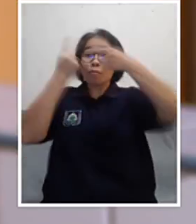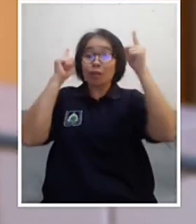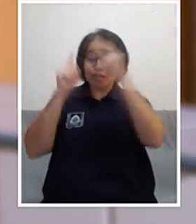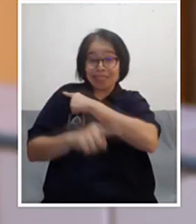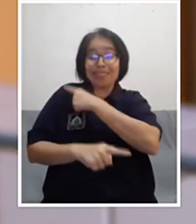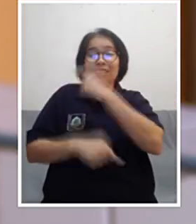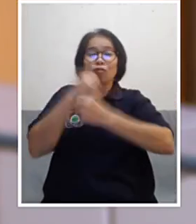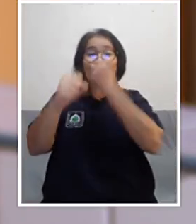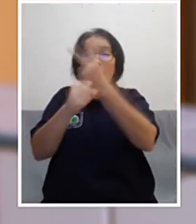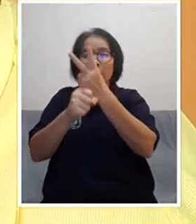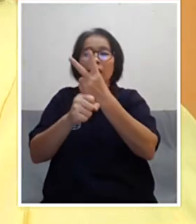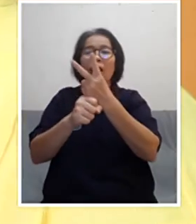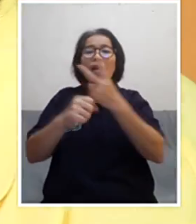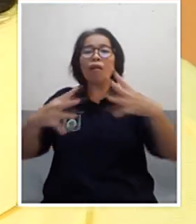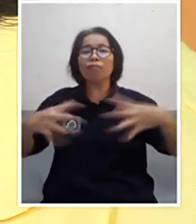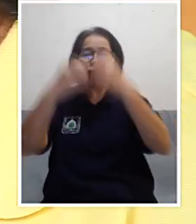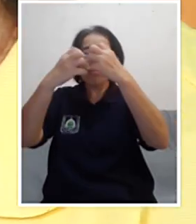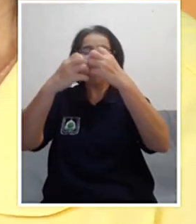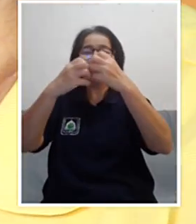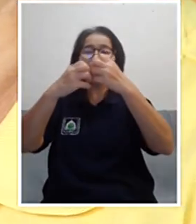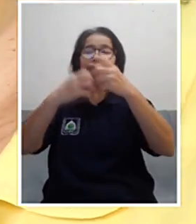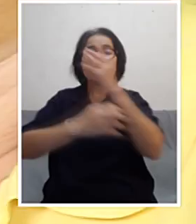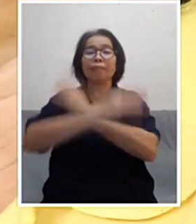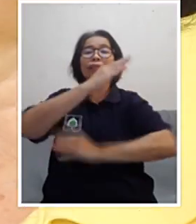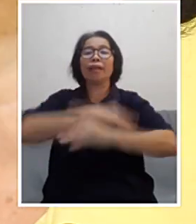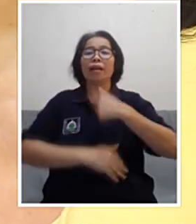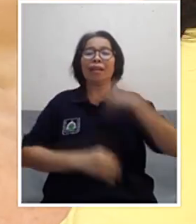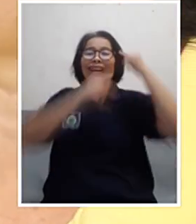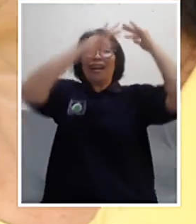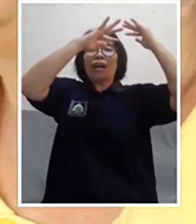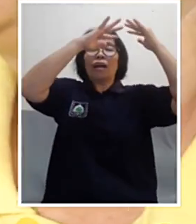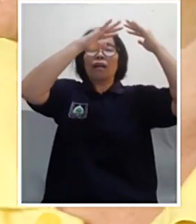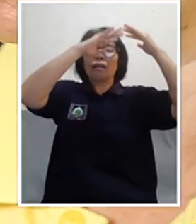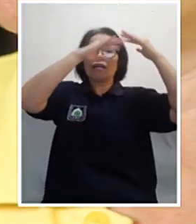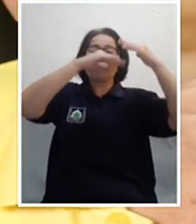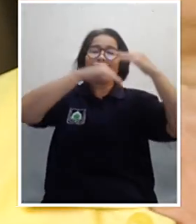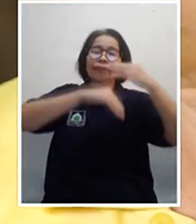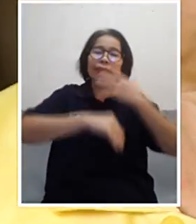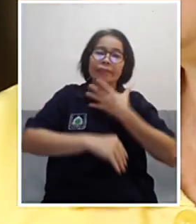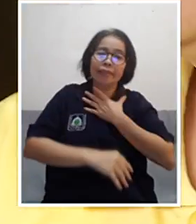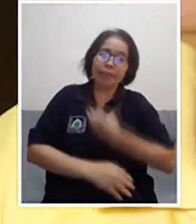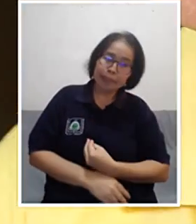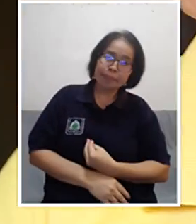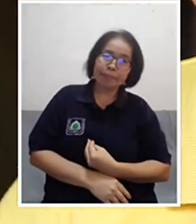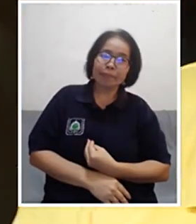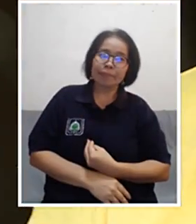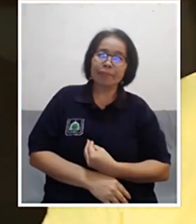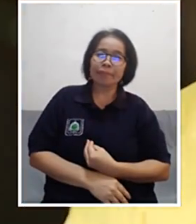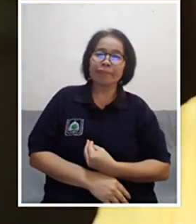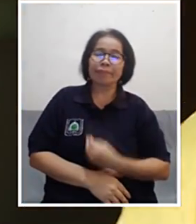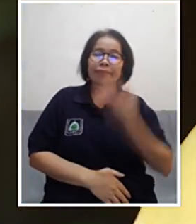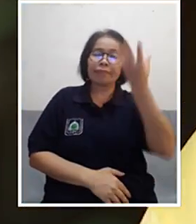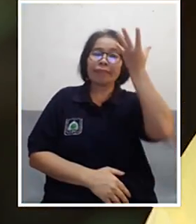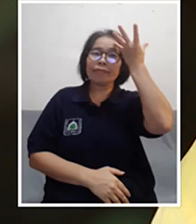ขาเกิดอุบัติเหตุความหวังแม่ก็เหมือนหวังไว้สูงมากอะลูกตกลงมาคอหักอะคิดอย่างนั้